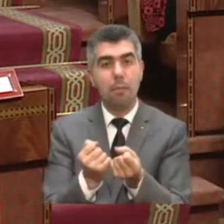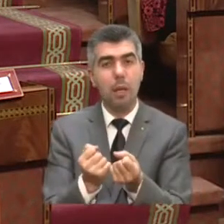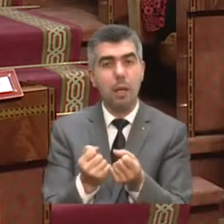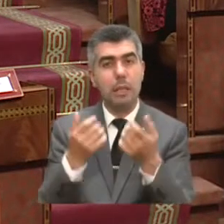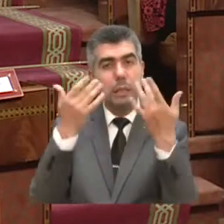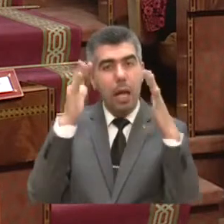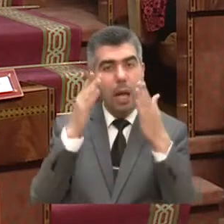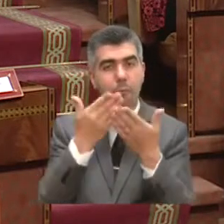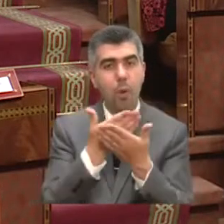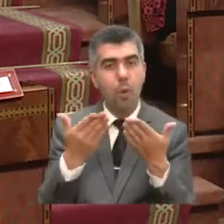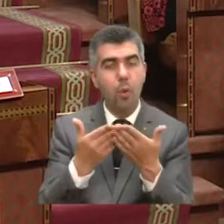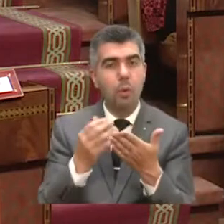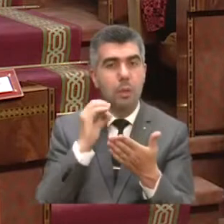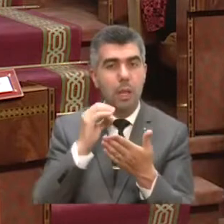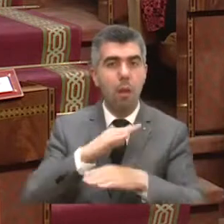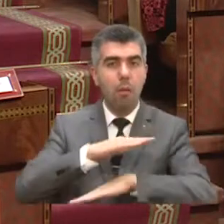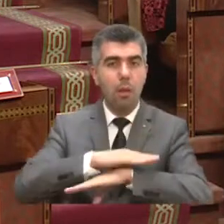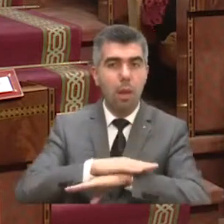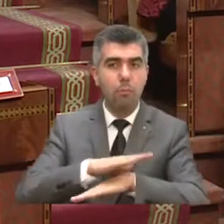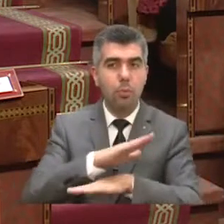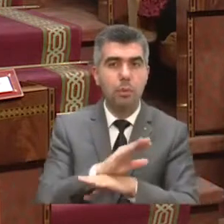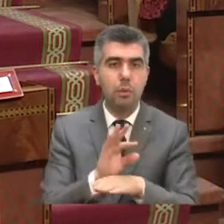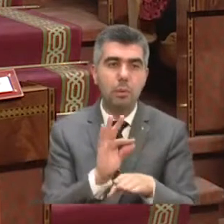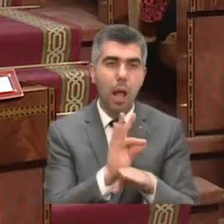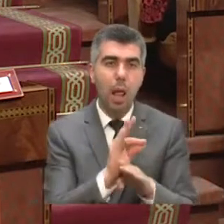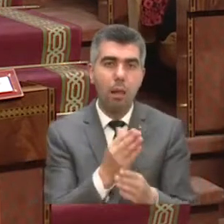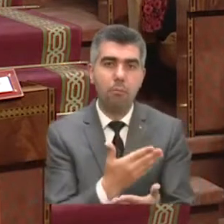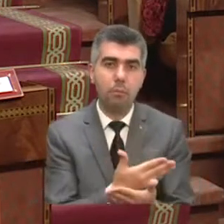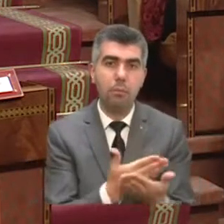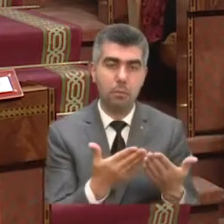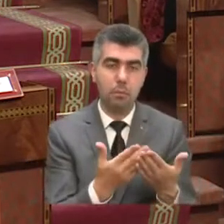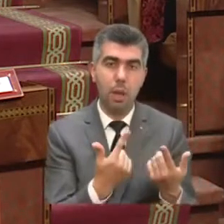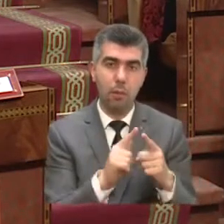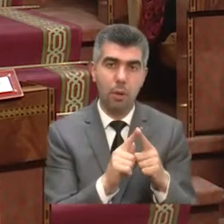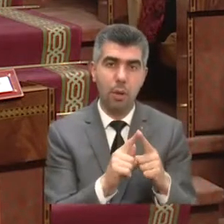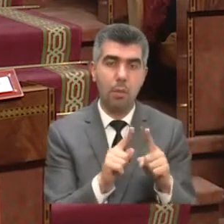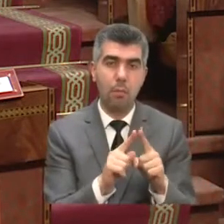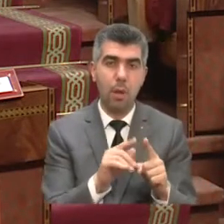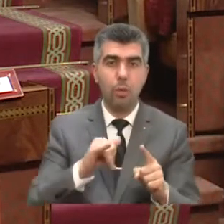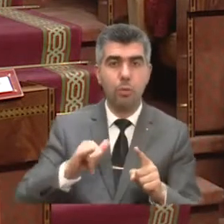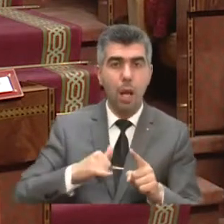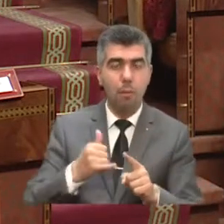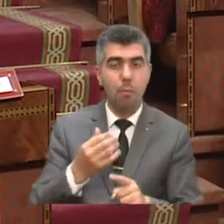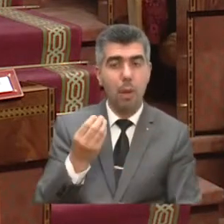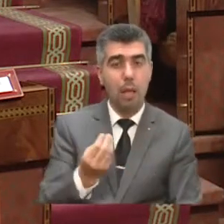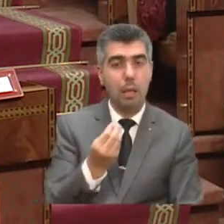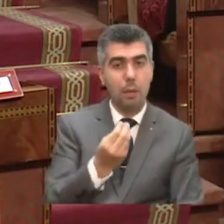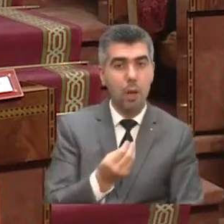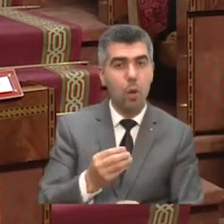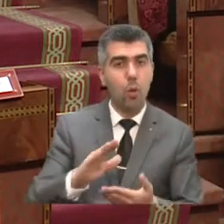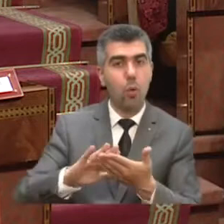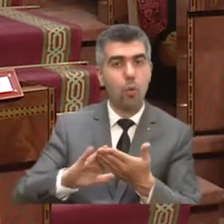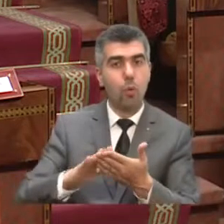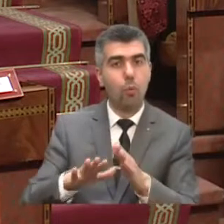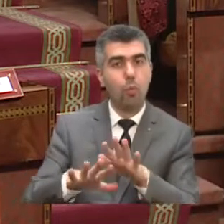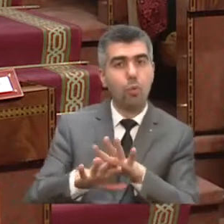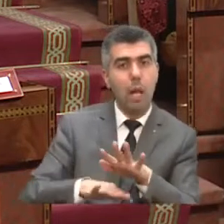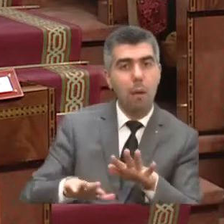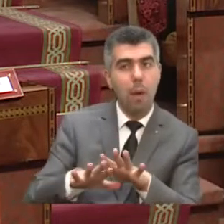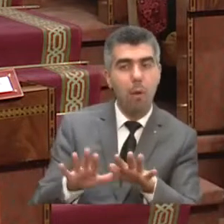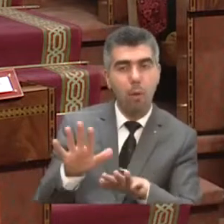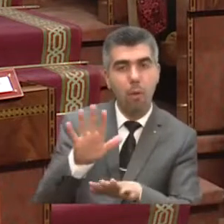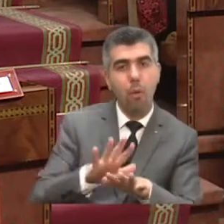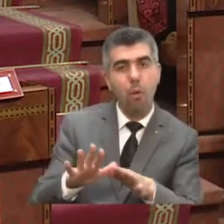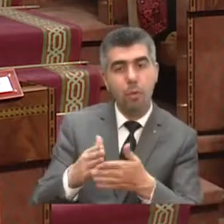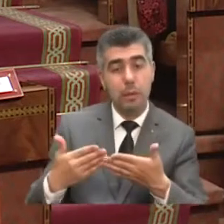والثقافي والتربوي والاجتماعي الذي يمكن ان تؤديه لفائده الشباب والطفوله والمجتمع ككل، خاصة في هذه